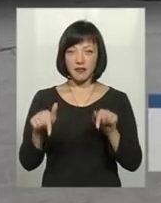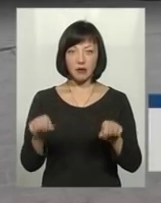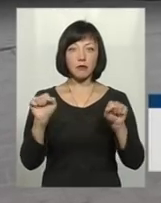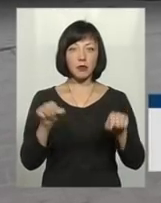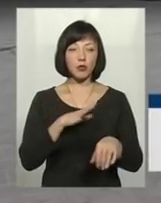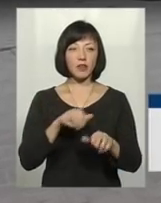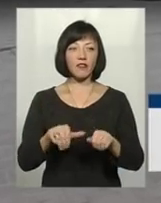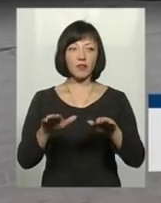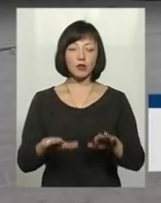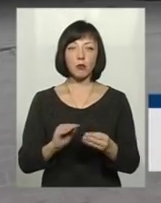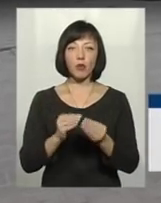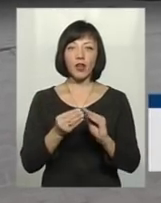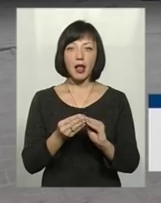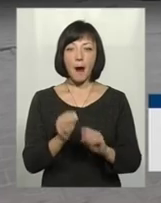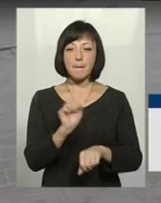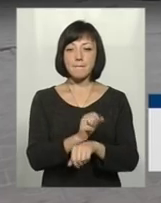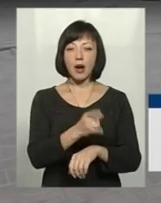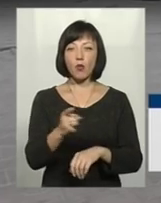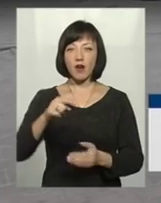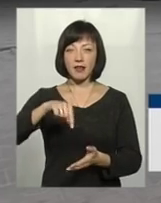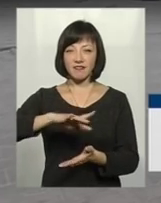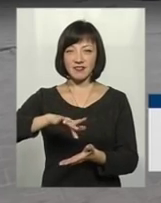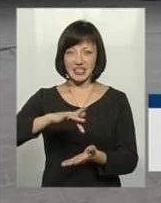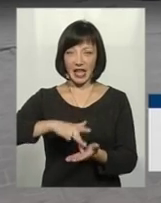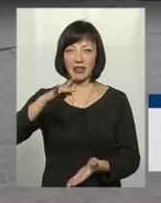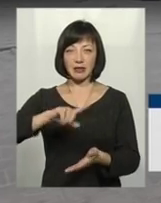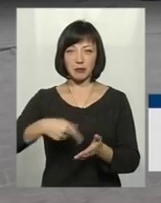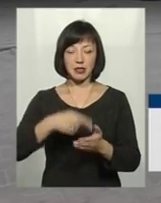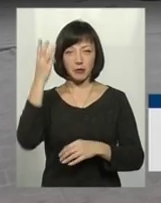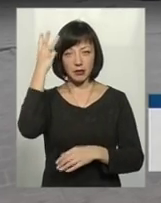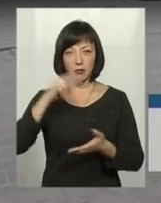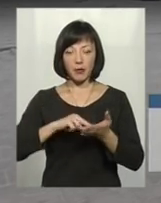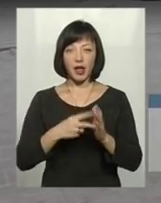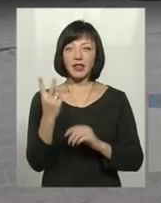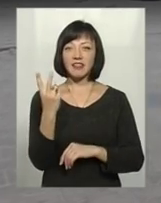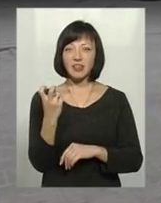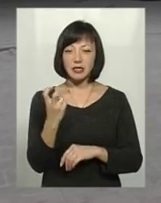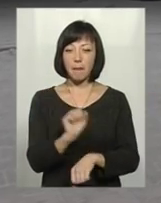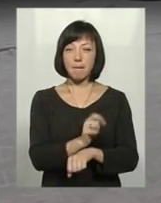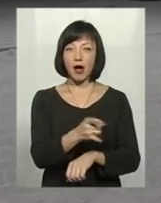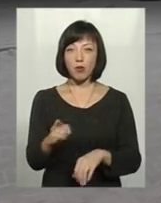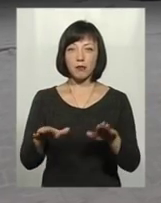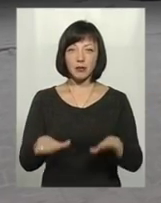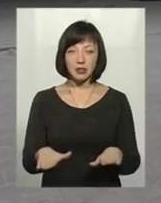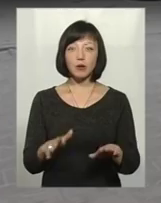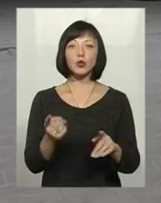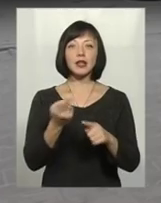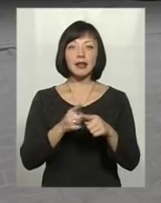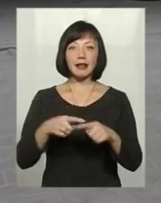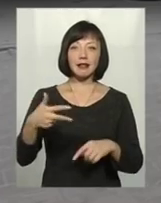стати вирішенням проблеми щодо паркування у центрі Хмельницького. Адже тут передбачено 200 паркомісць. Вони будуть